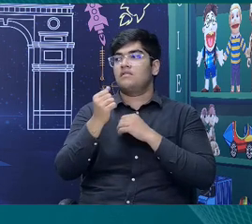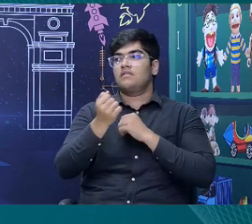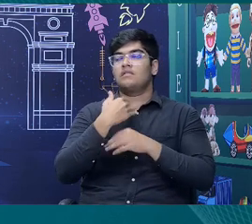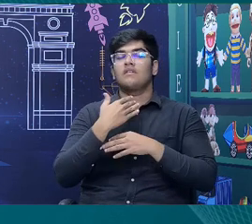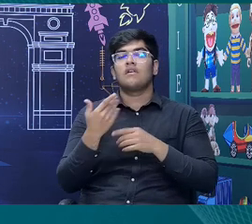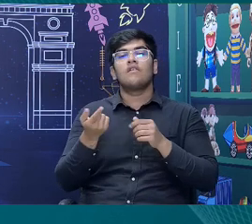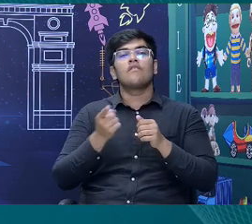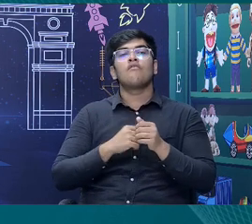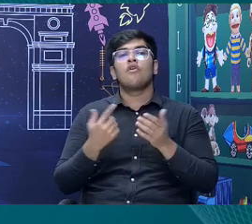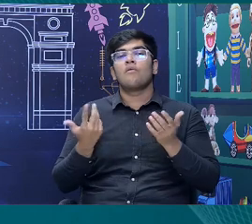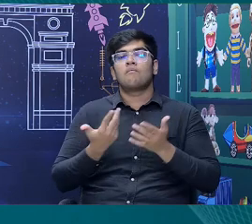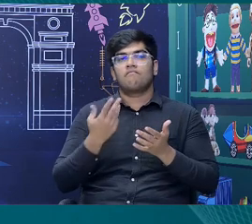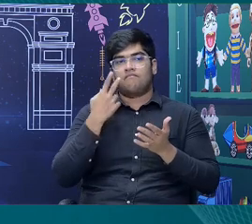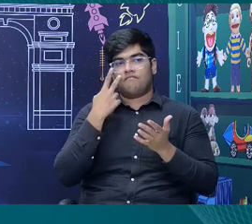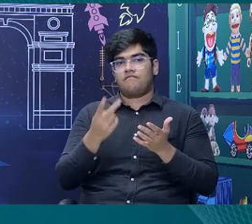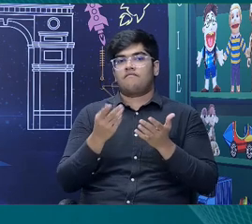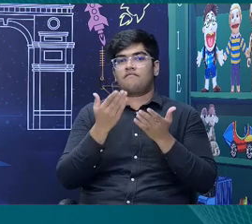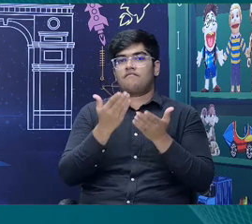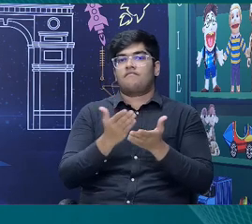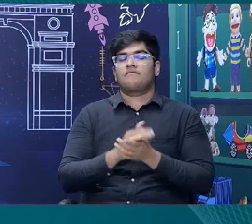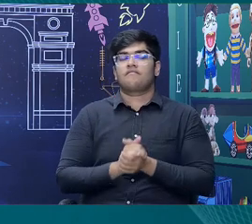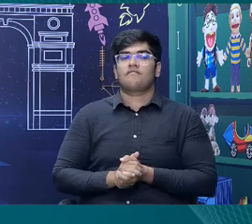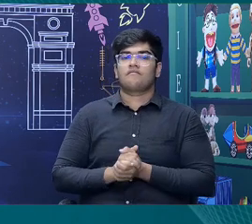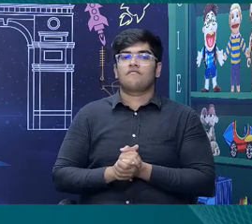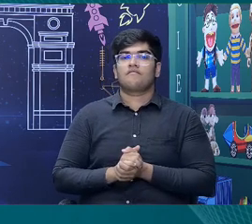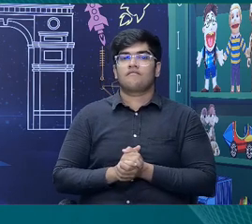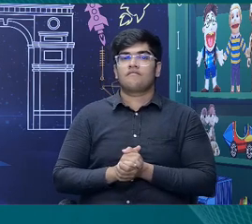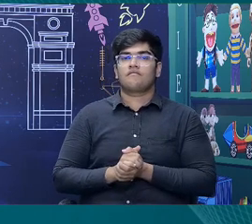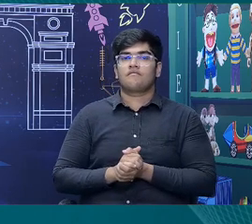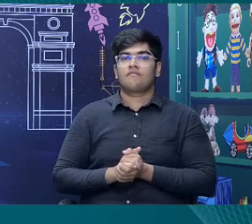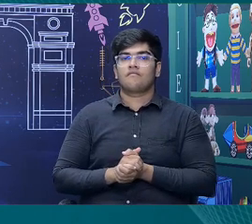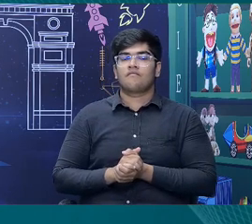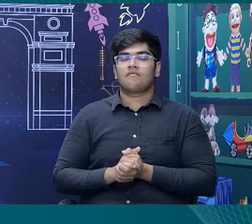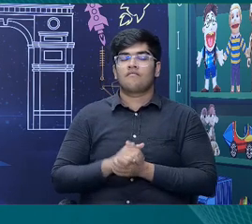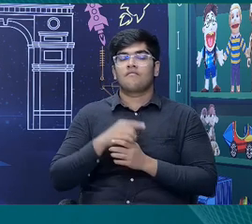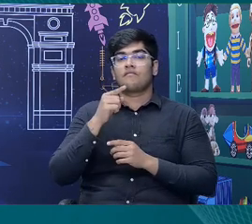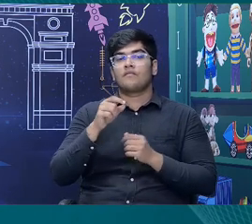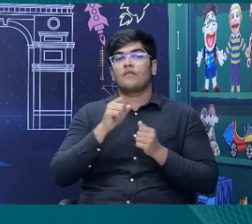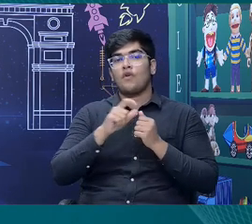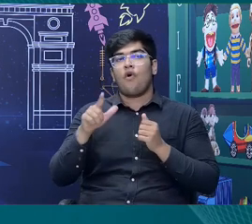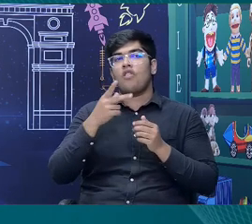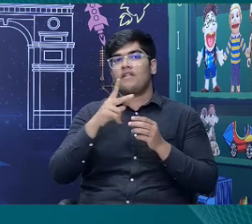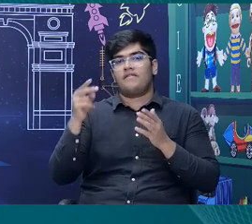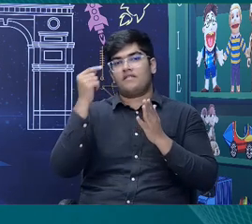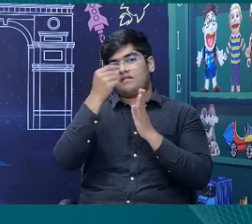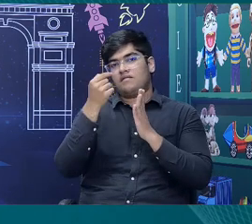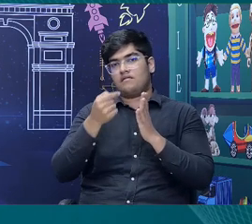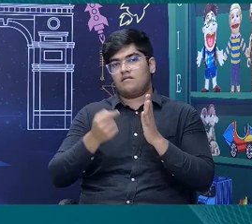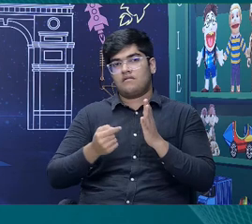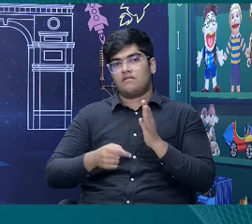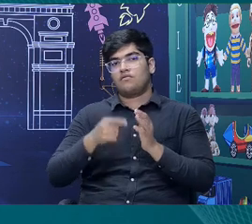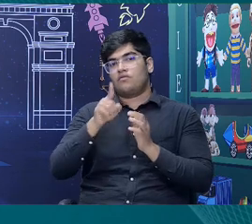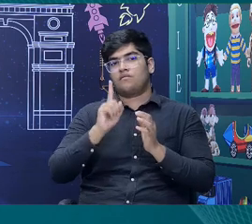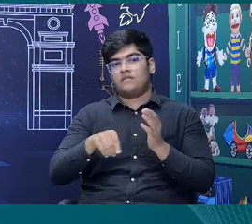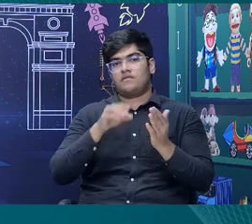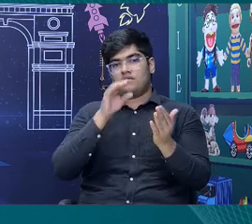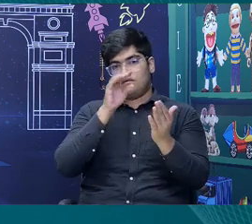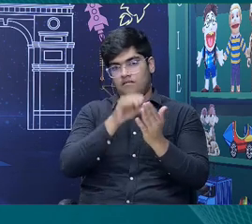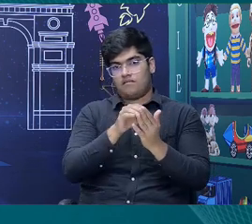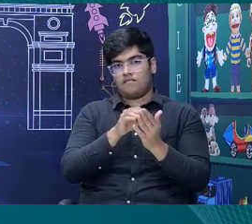सबमिशन फॉर्म है जिसे आप अपनी स्क्रीन पर देख सकते हैं आपको वह सारी जो डिटेल्स है वह आपको भरनी है